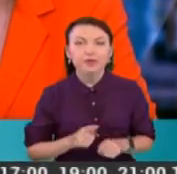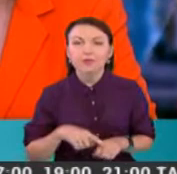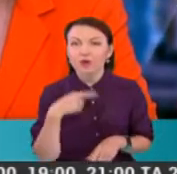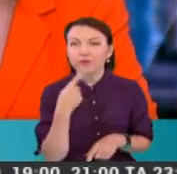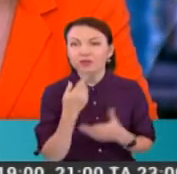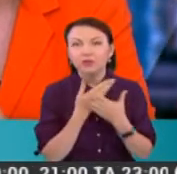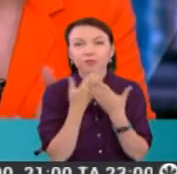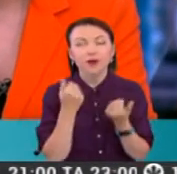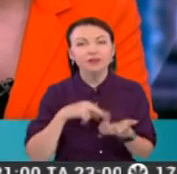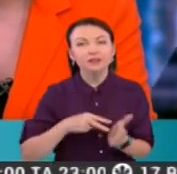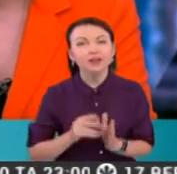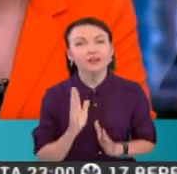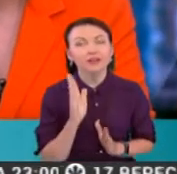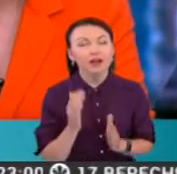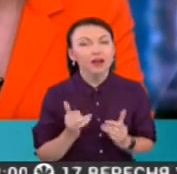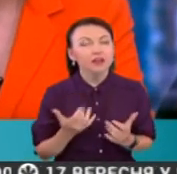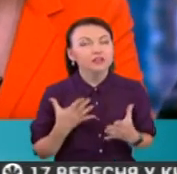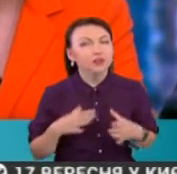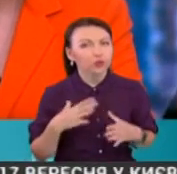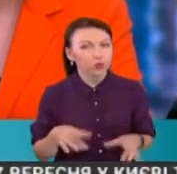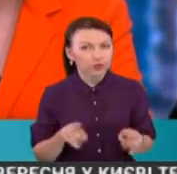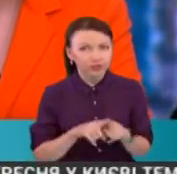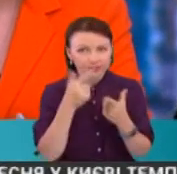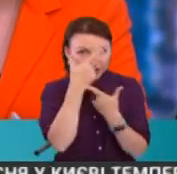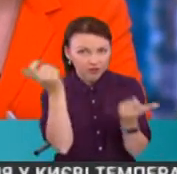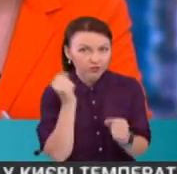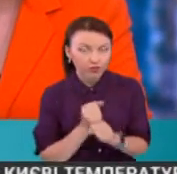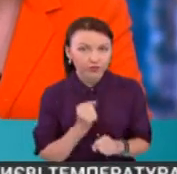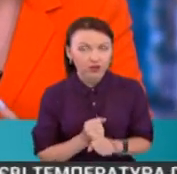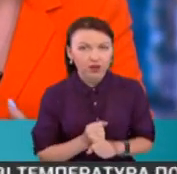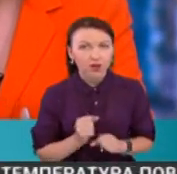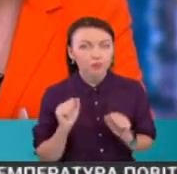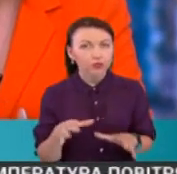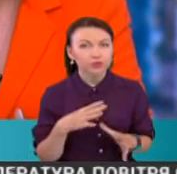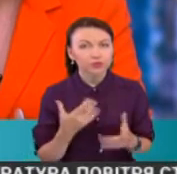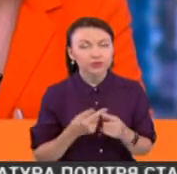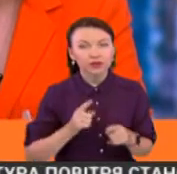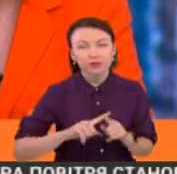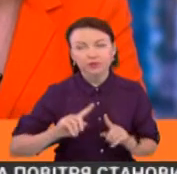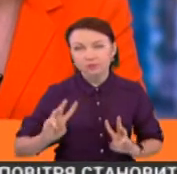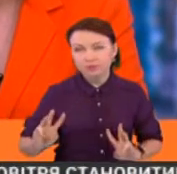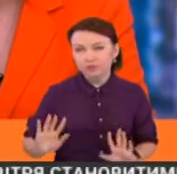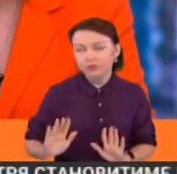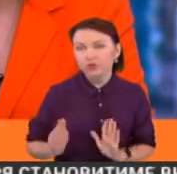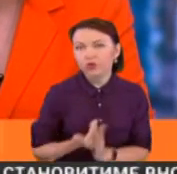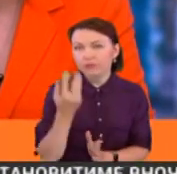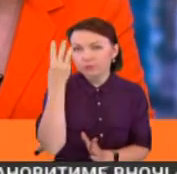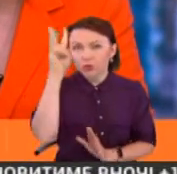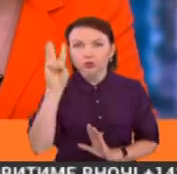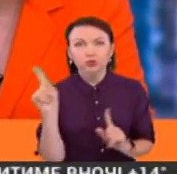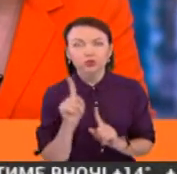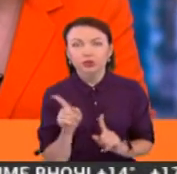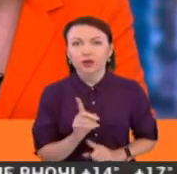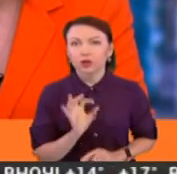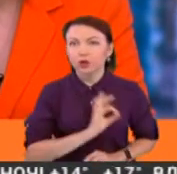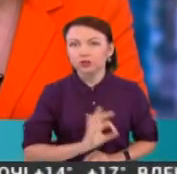немає стратегії, але для чого такі заяви робити? Чи це, знову ж таки, якийсь хайп, яким досить